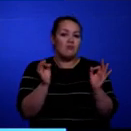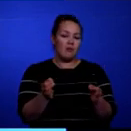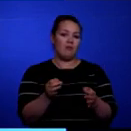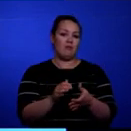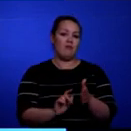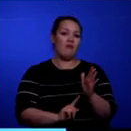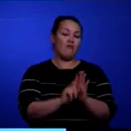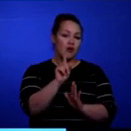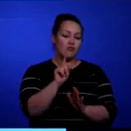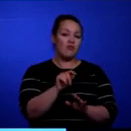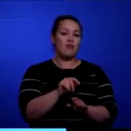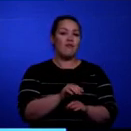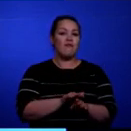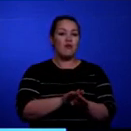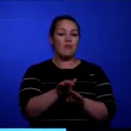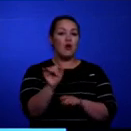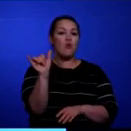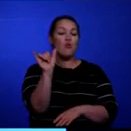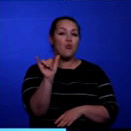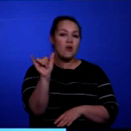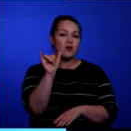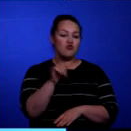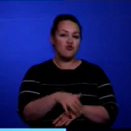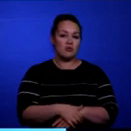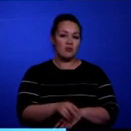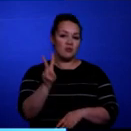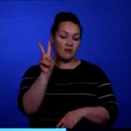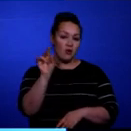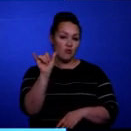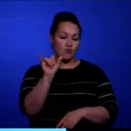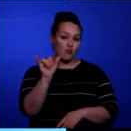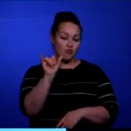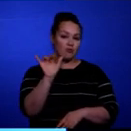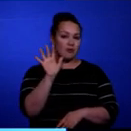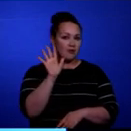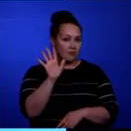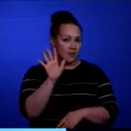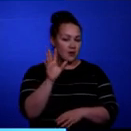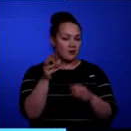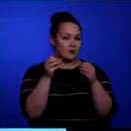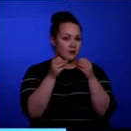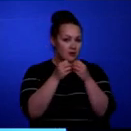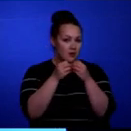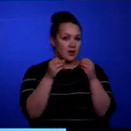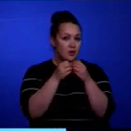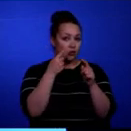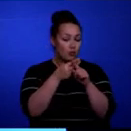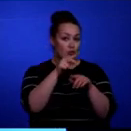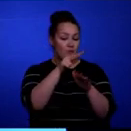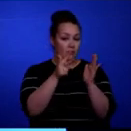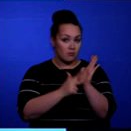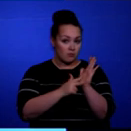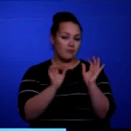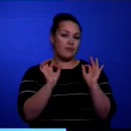в начале ум наполняем умножение 2 умножить на 5 10 10 плюс 18